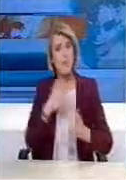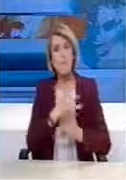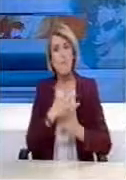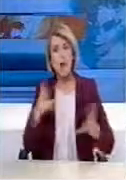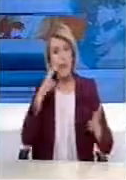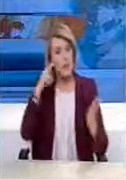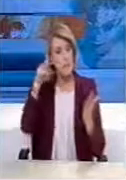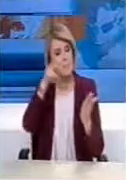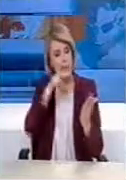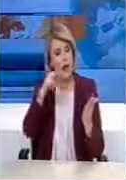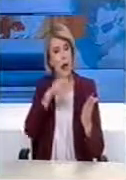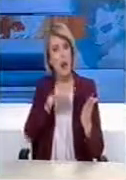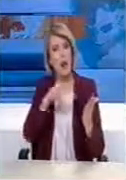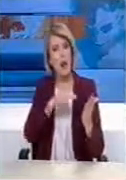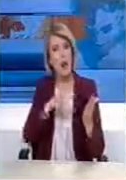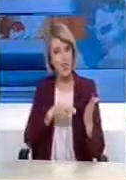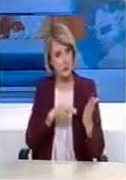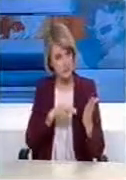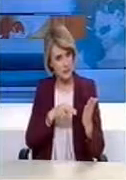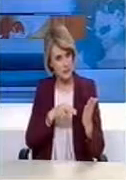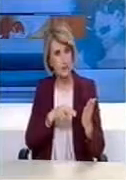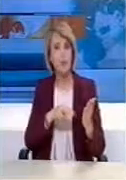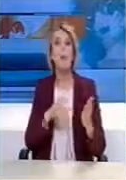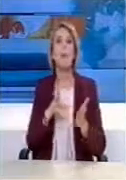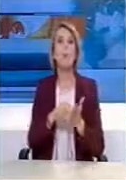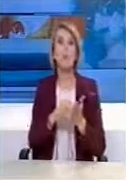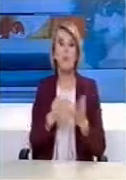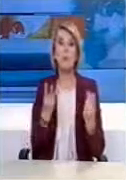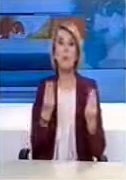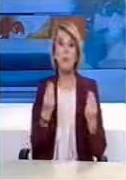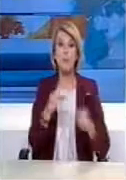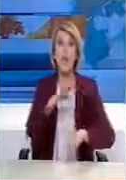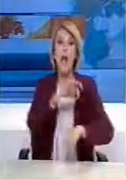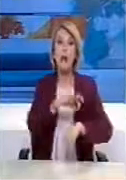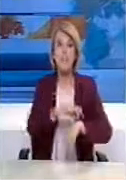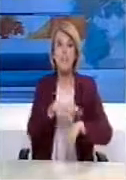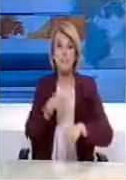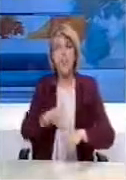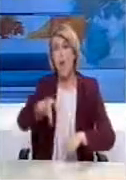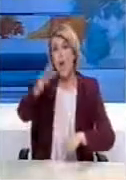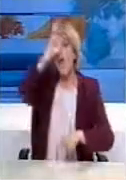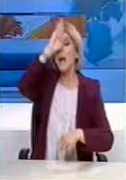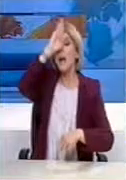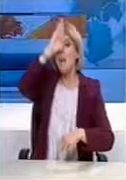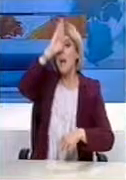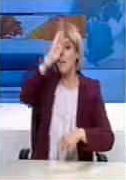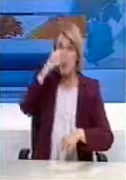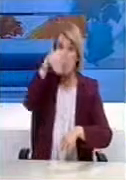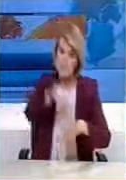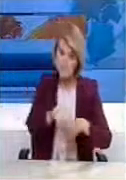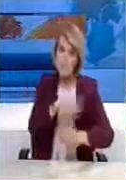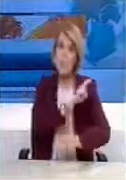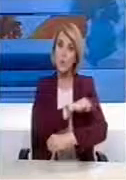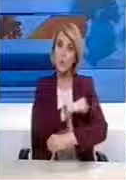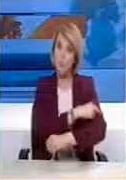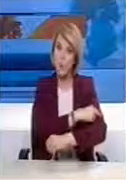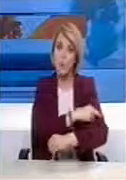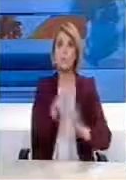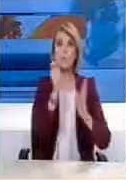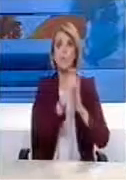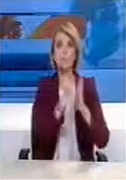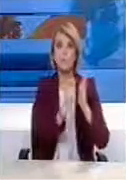αφορούσε επαγγελματίες υγείας που αντιμετωπίζουν ασθενείς με εγκεφαλικό επεισόδιο σε 55 χώρες, στην οποία συμπεριλαμβάνεται και η Ελλάδα, καταγράφηκε ότι